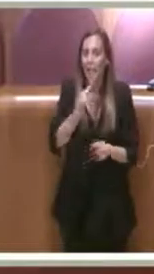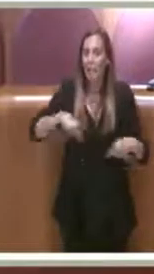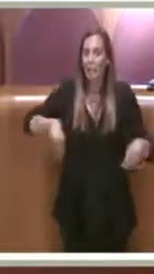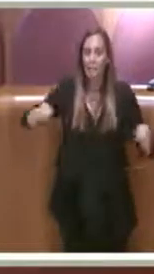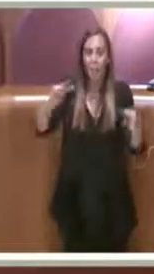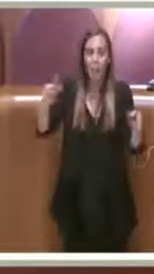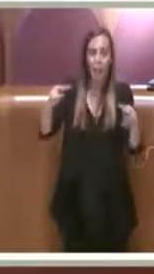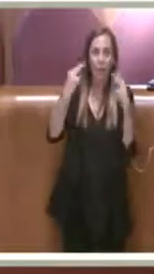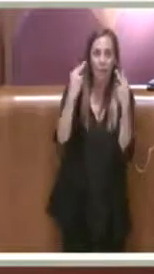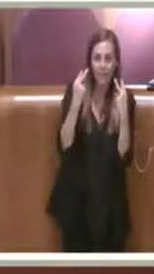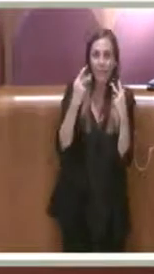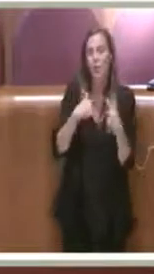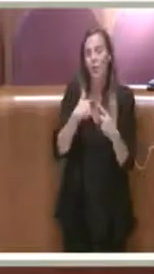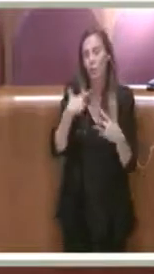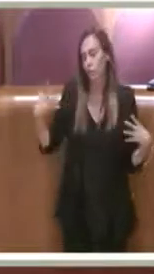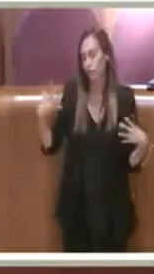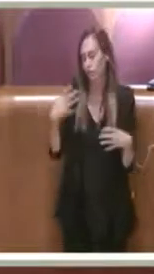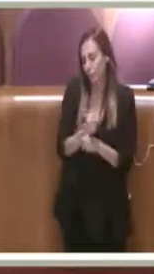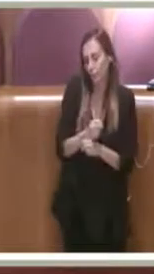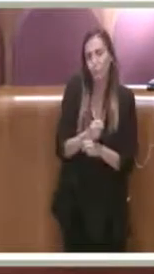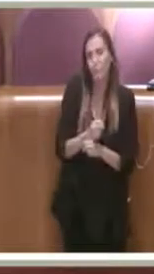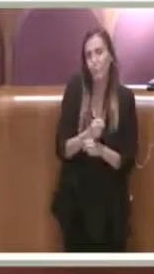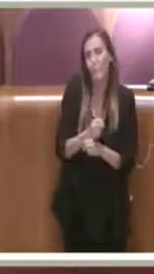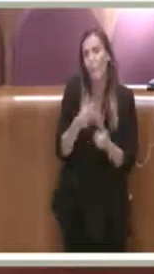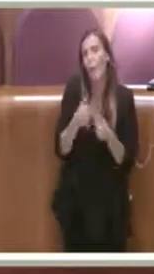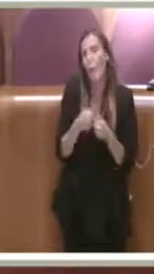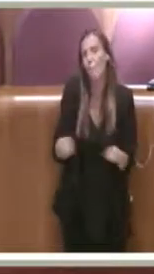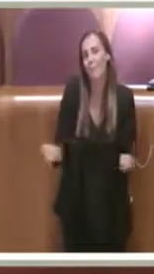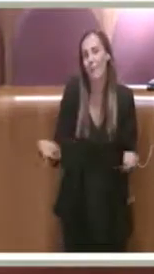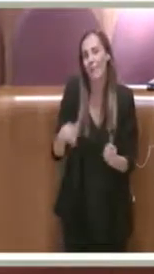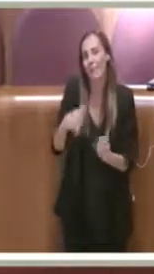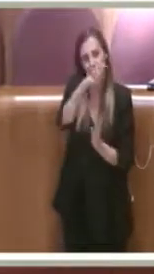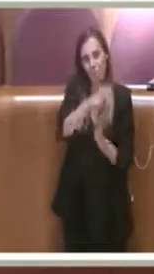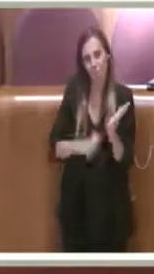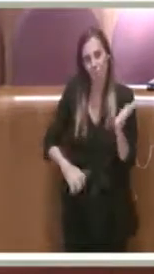di riassumere i punti fondamentali. Comunque ecco,